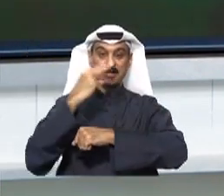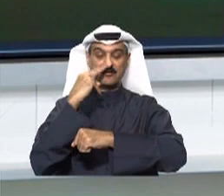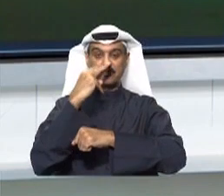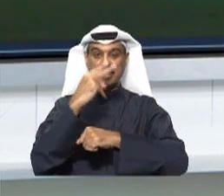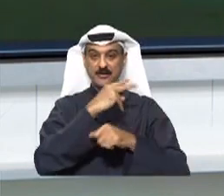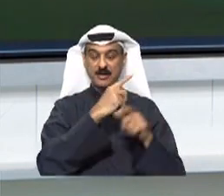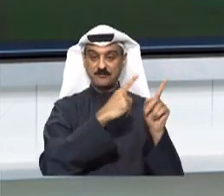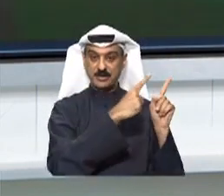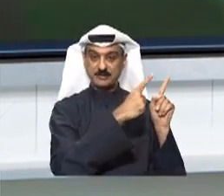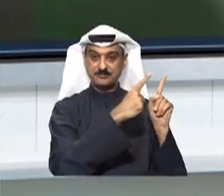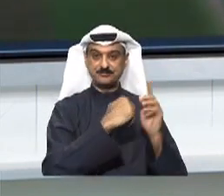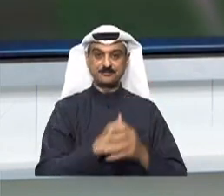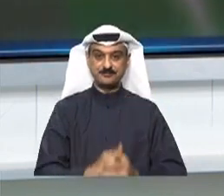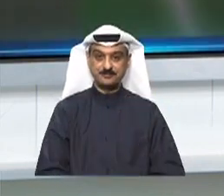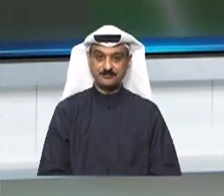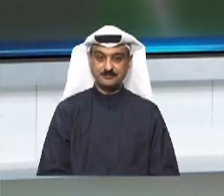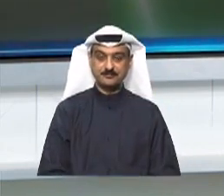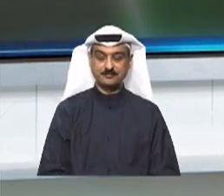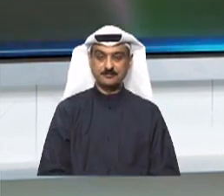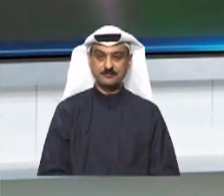6:38، وموعد أذان المغرب الساعة